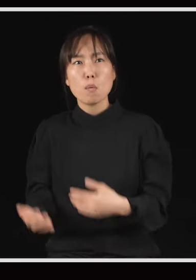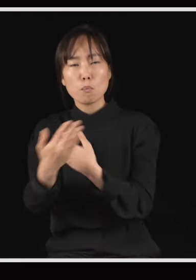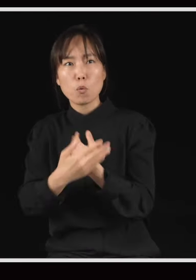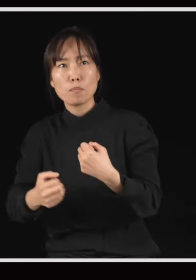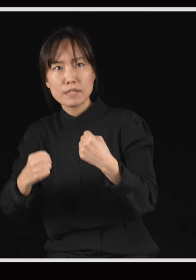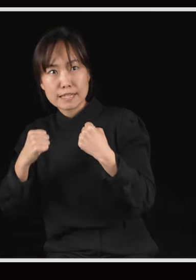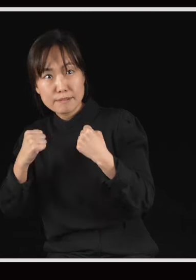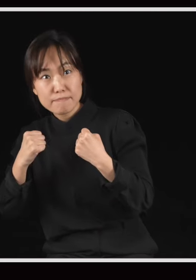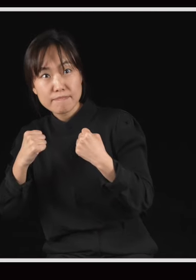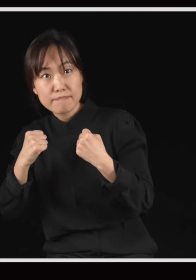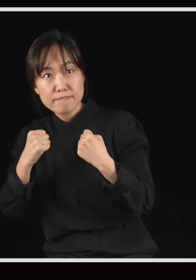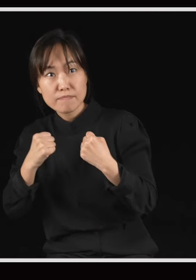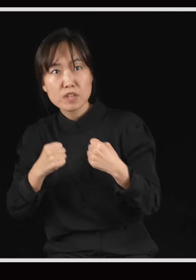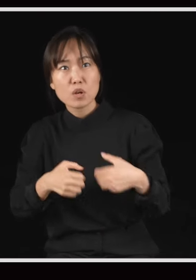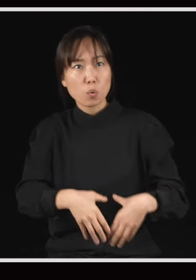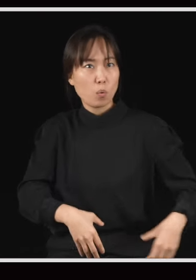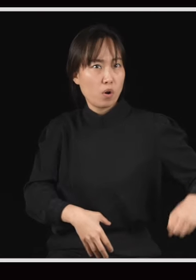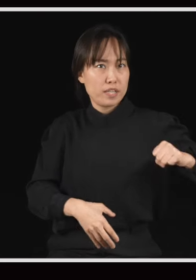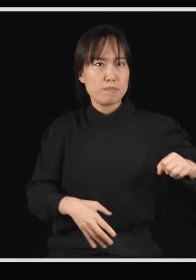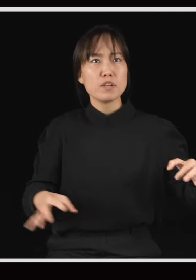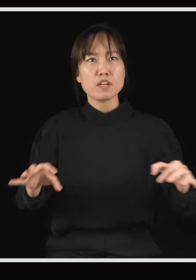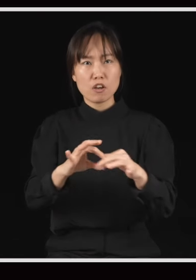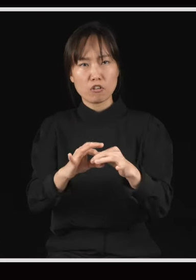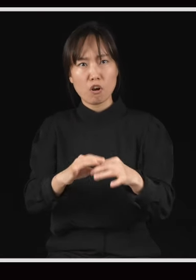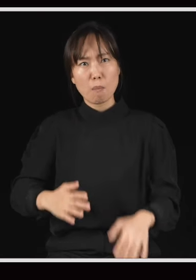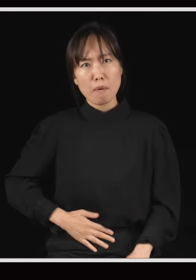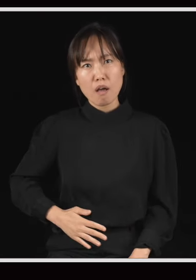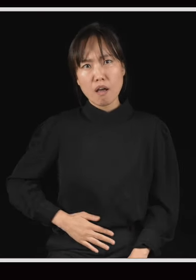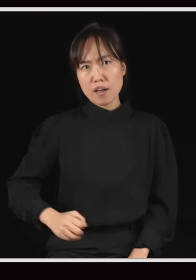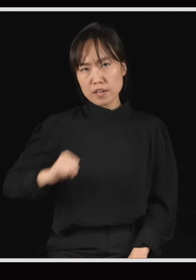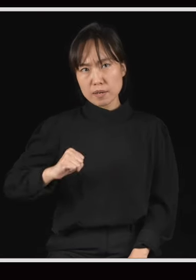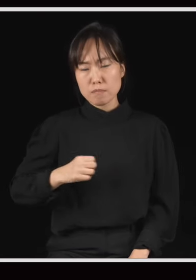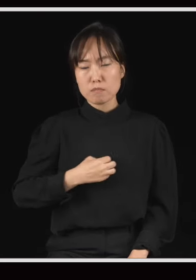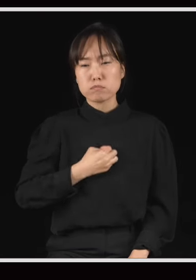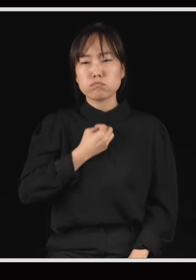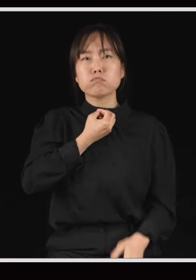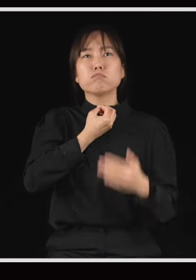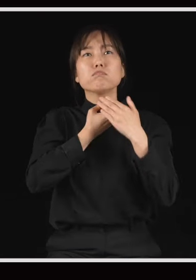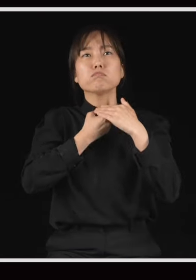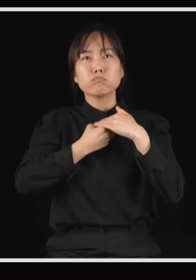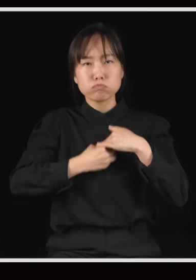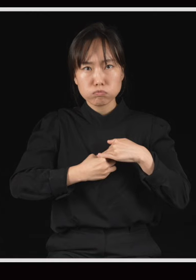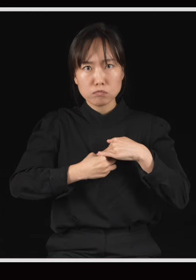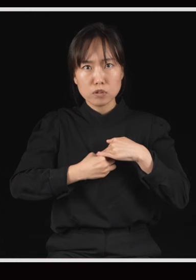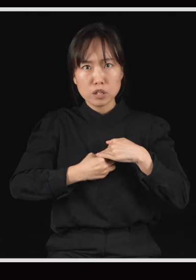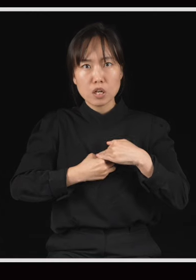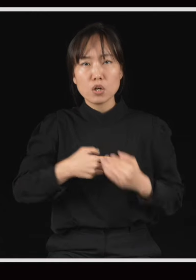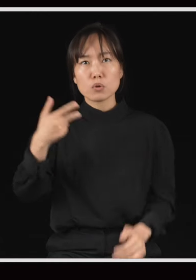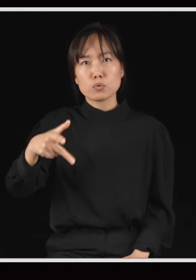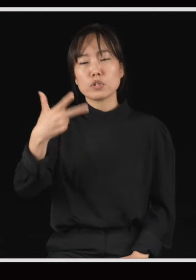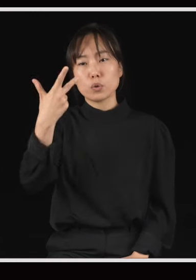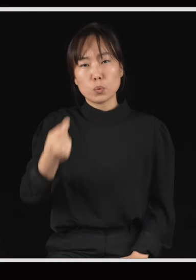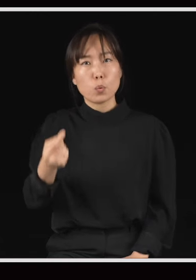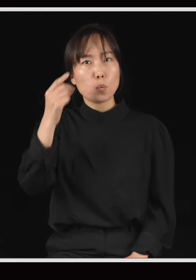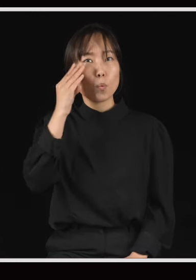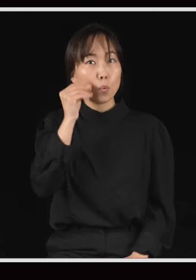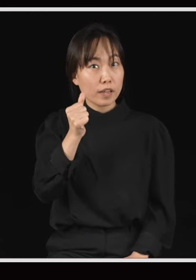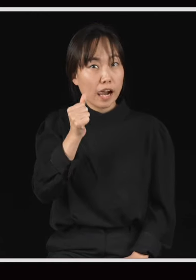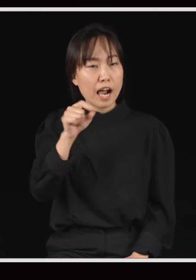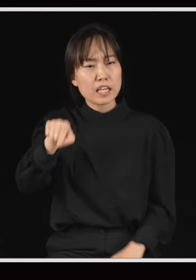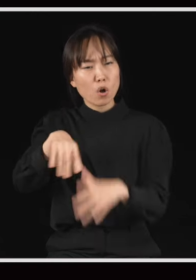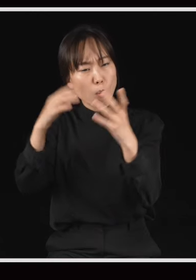이게 연결이 되어 있거든요. 복압을 유지하고 식도의 괄약근을 유지하고 방광과 대장의 기능을